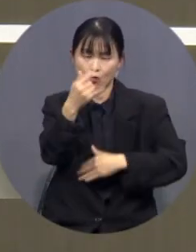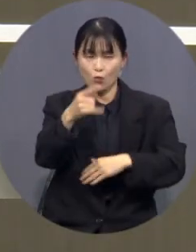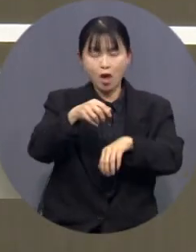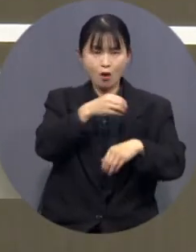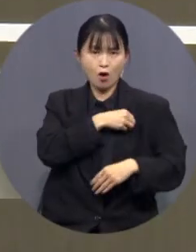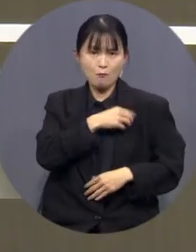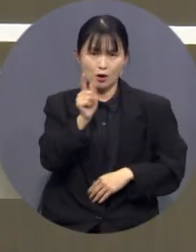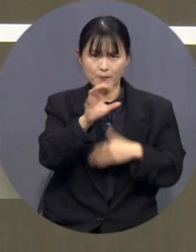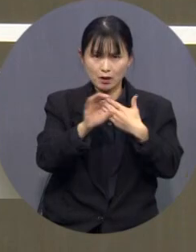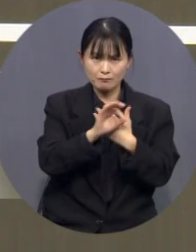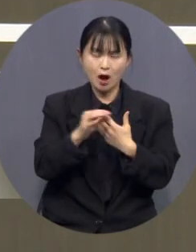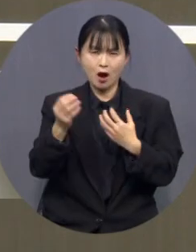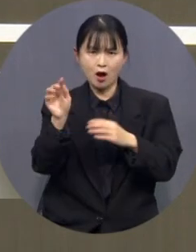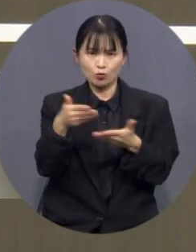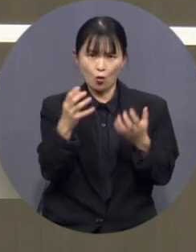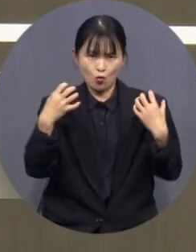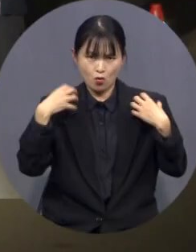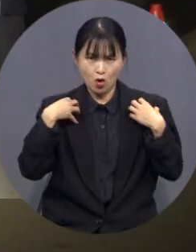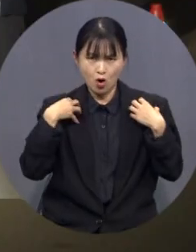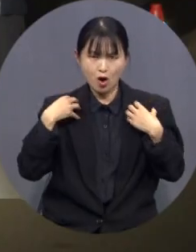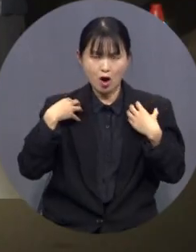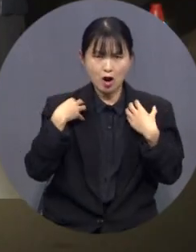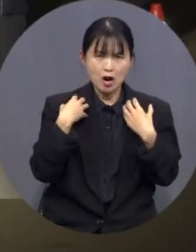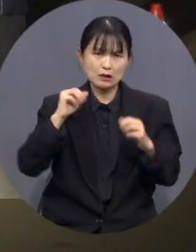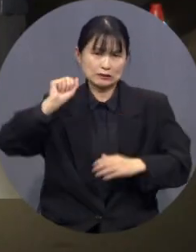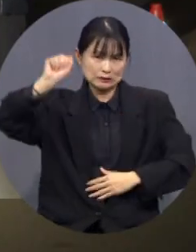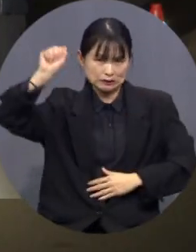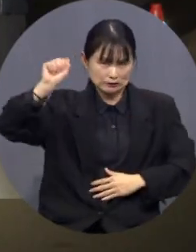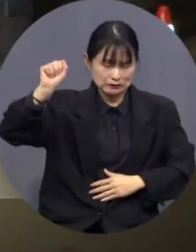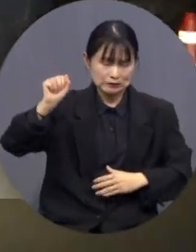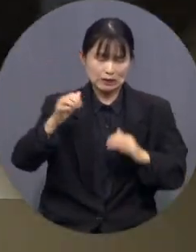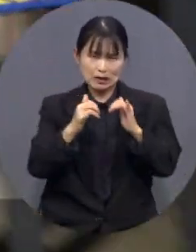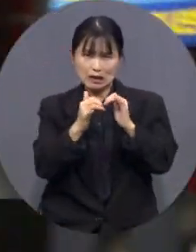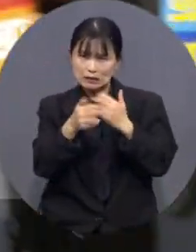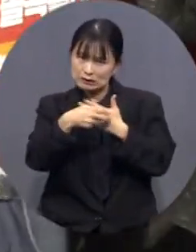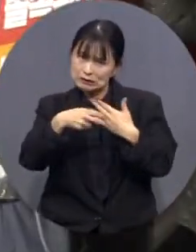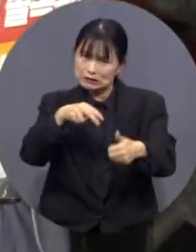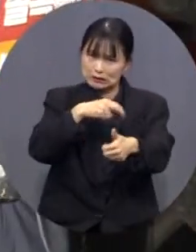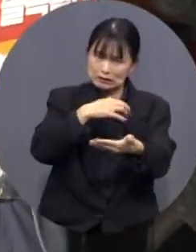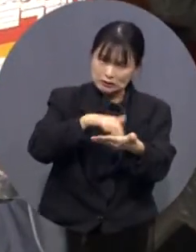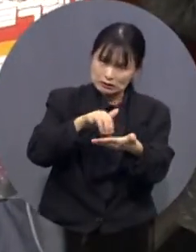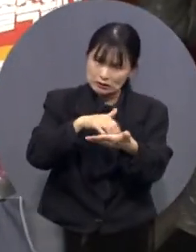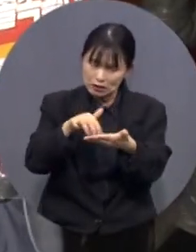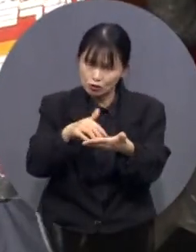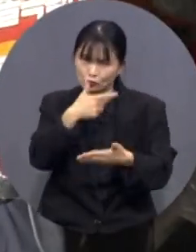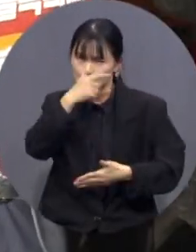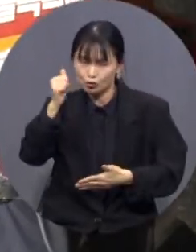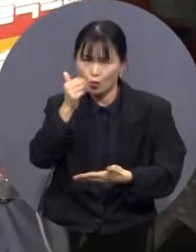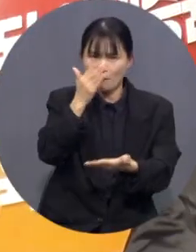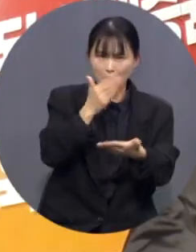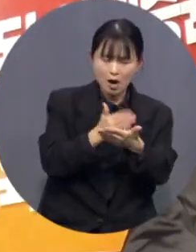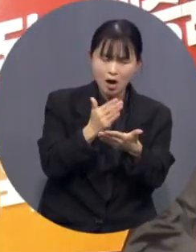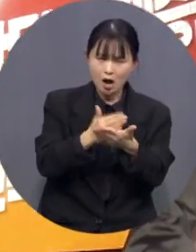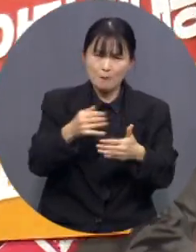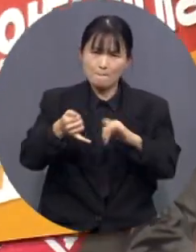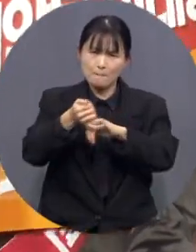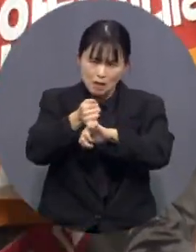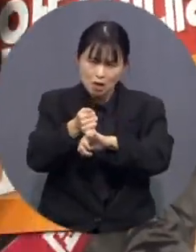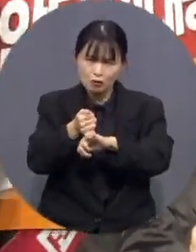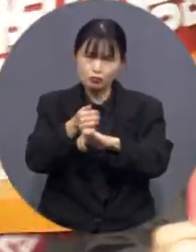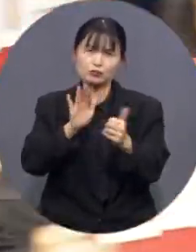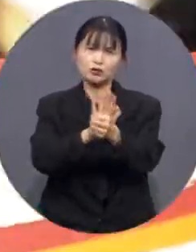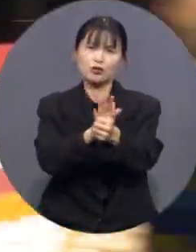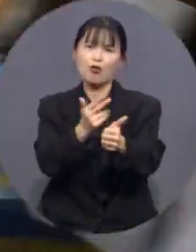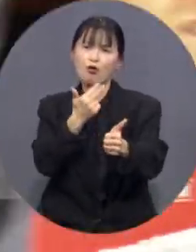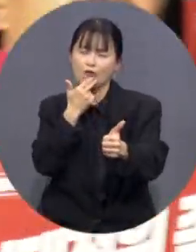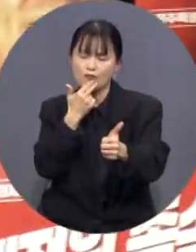회원들은 제주도청 앞에서 집회를 열고 의사 수 부족보다 정부의 필수 의료 지원 정책이 없는 것이 더